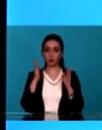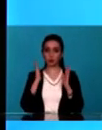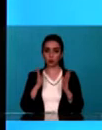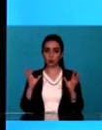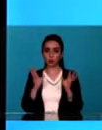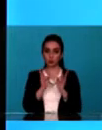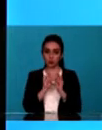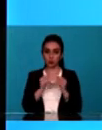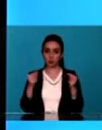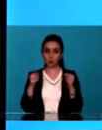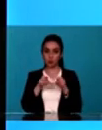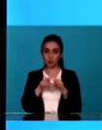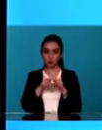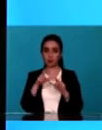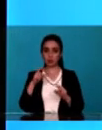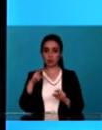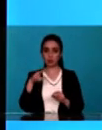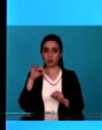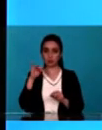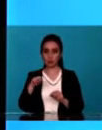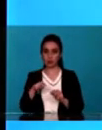нашим компонентом edit.